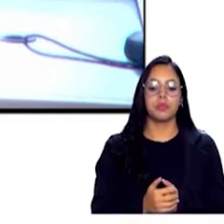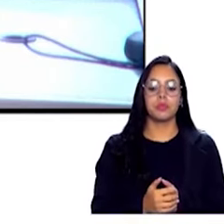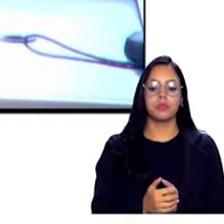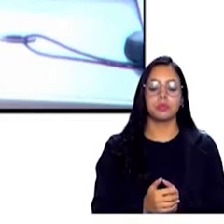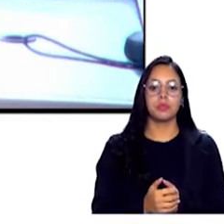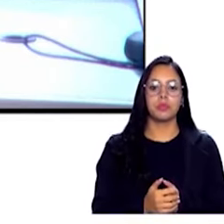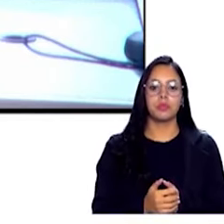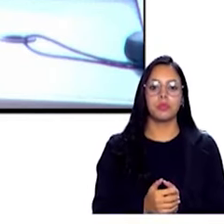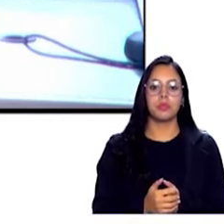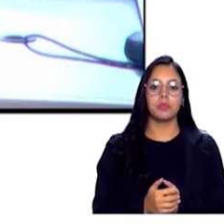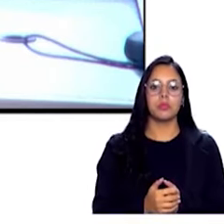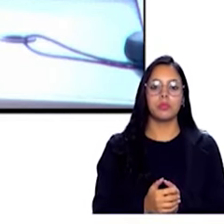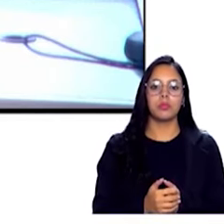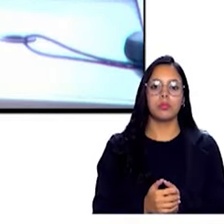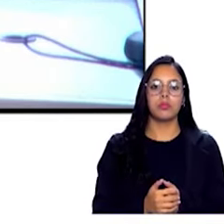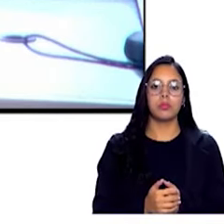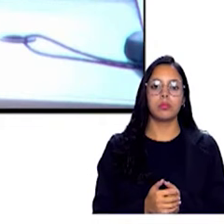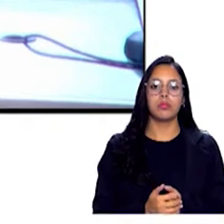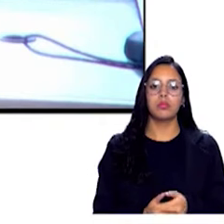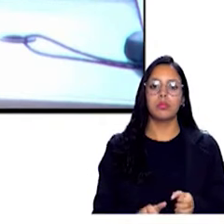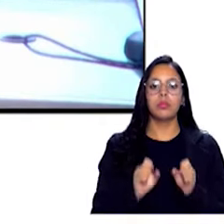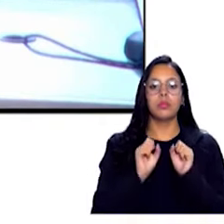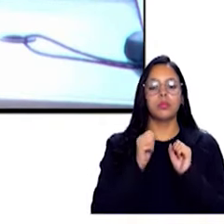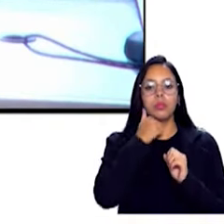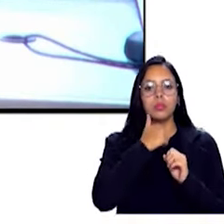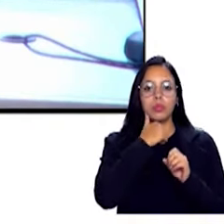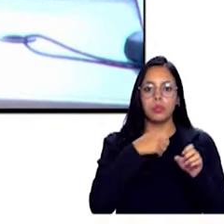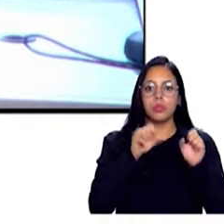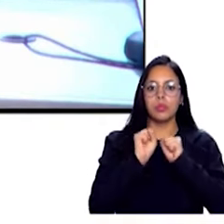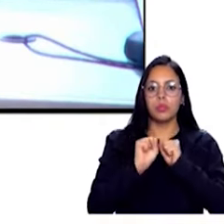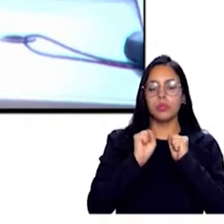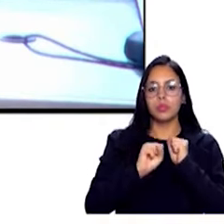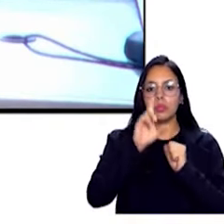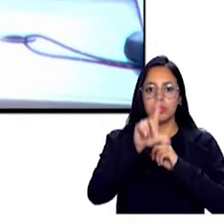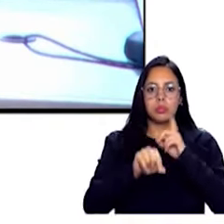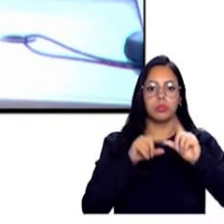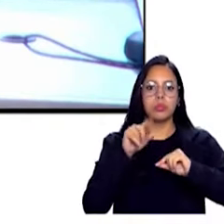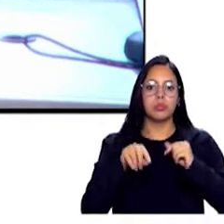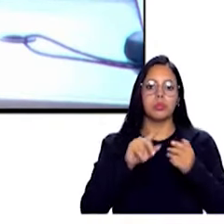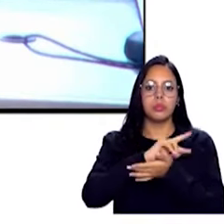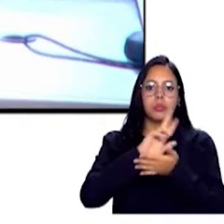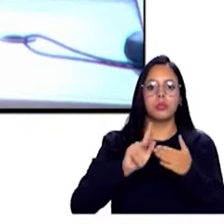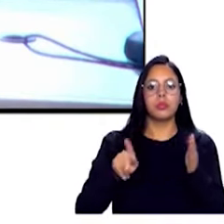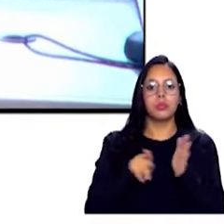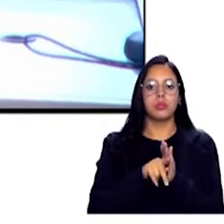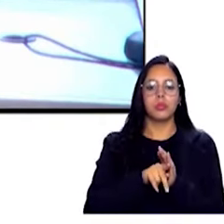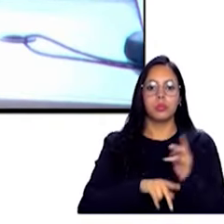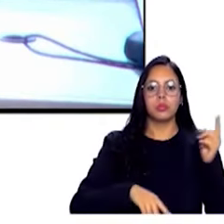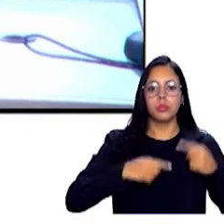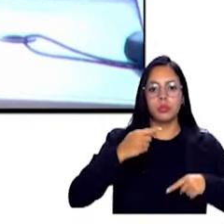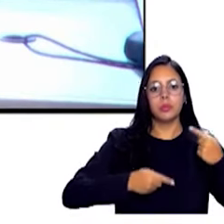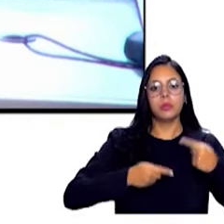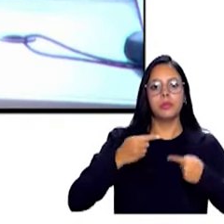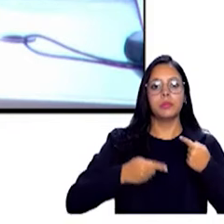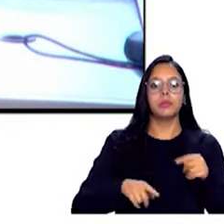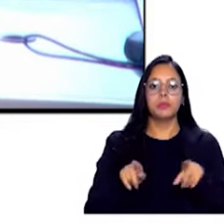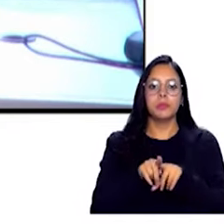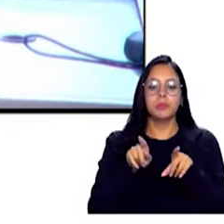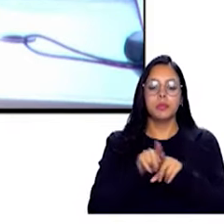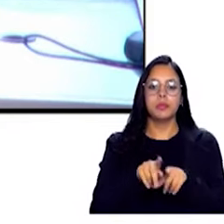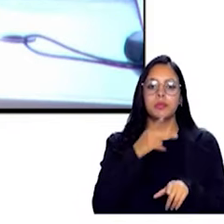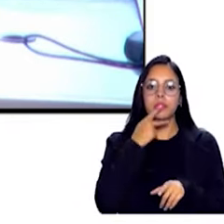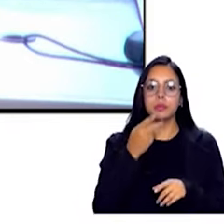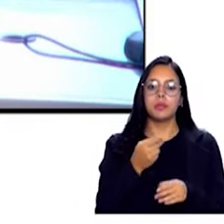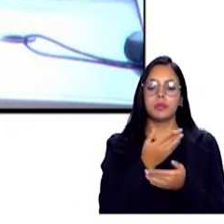de Nature politique ET c'est un aspect sur lequel je voudrais insister ET qui relativise également la comparaison parce